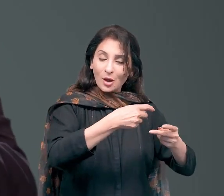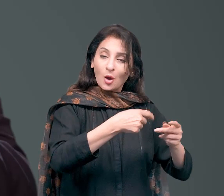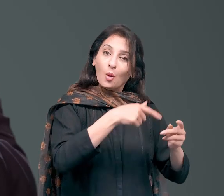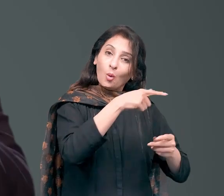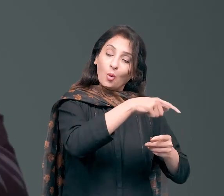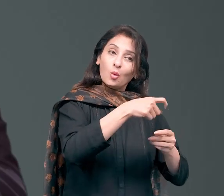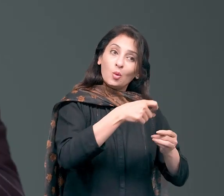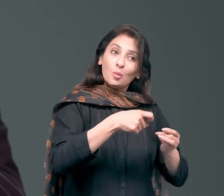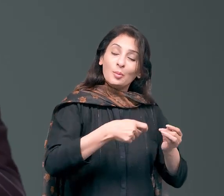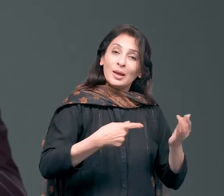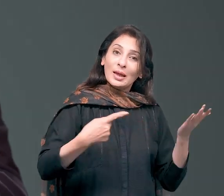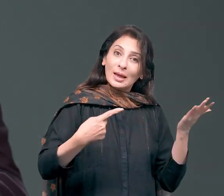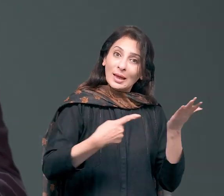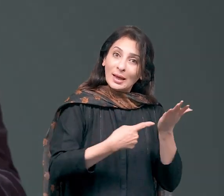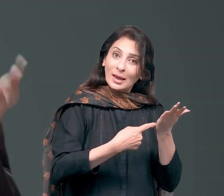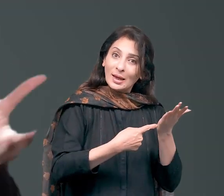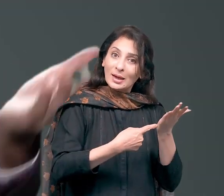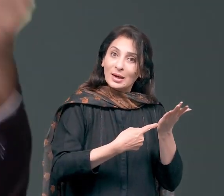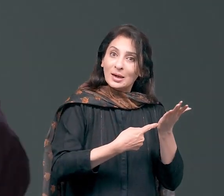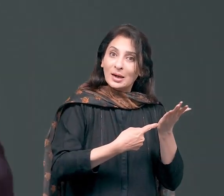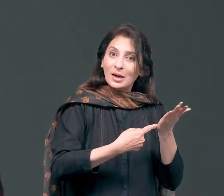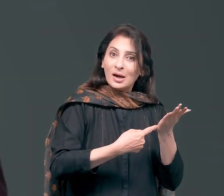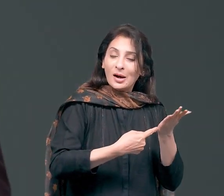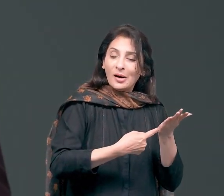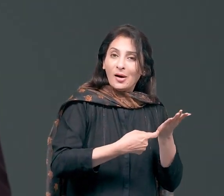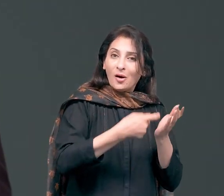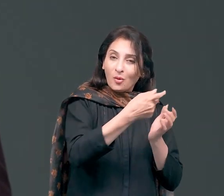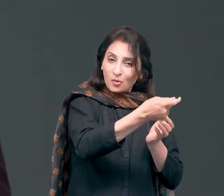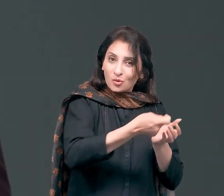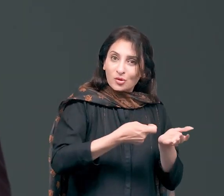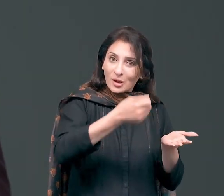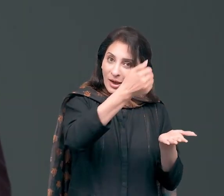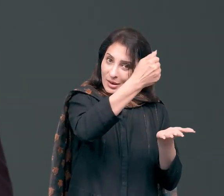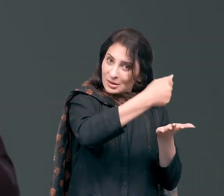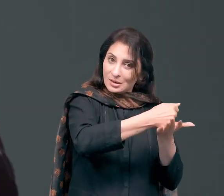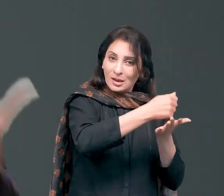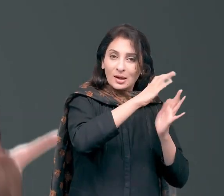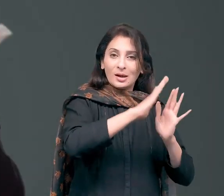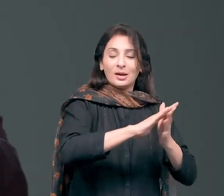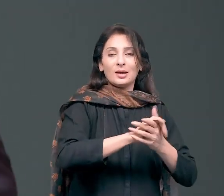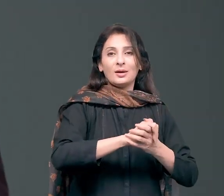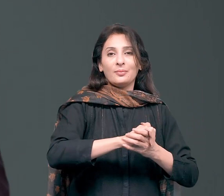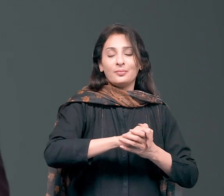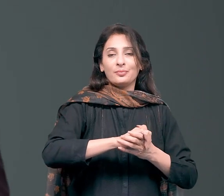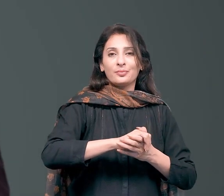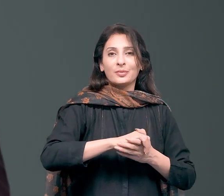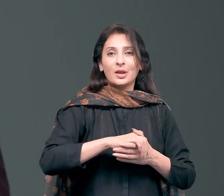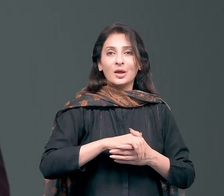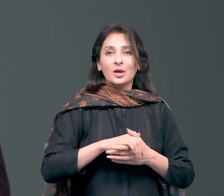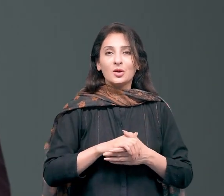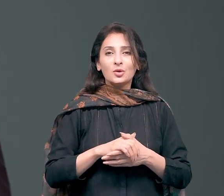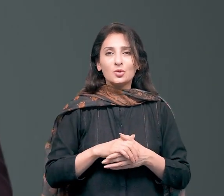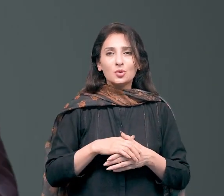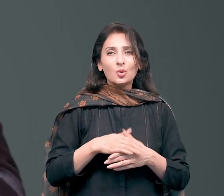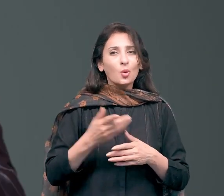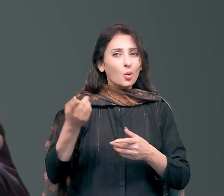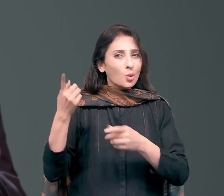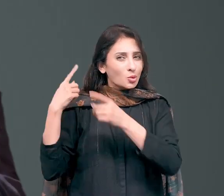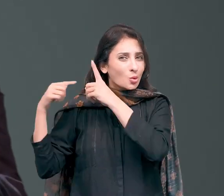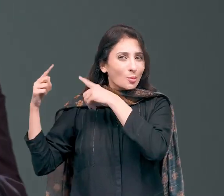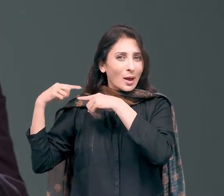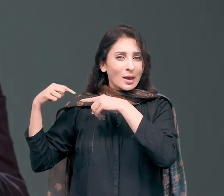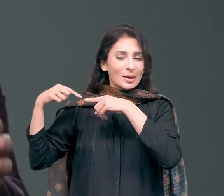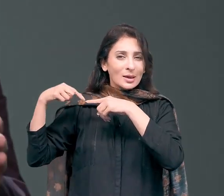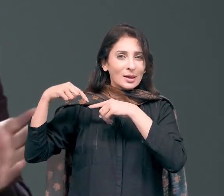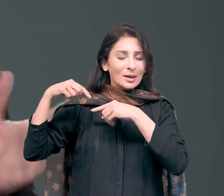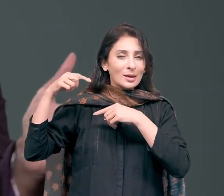جو 90% تو انڈسٹریلسٹ ہندو، بزنس مین ہندو، تو مسلمان